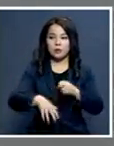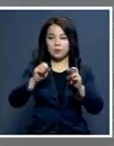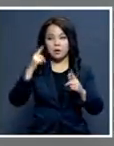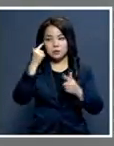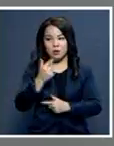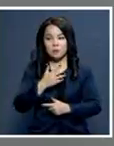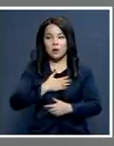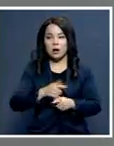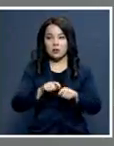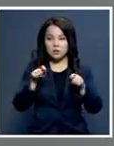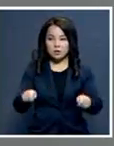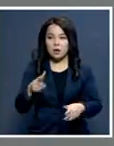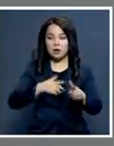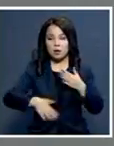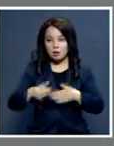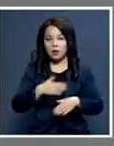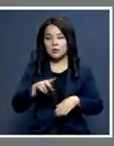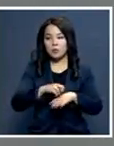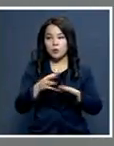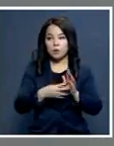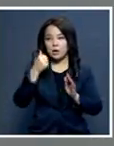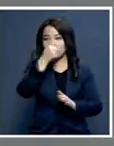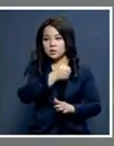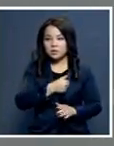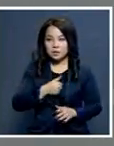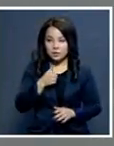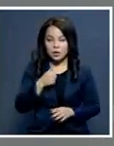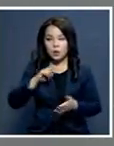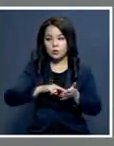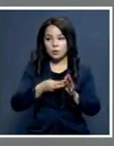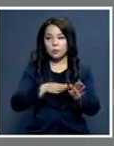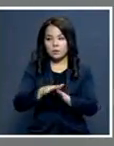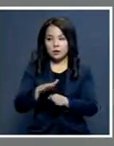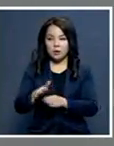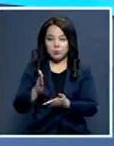біз үшін ашуатыр. 2010 жылы жоспарлар көп,